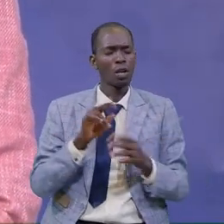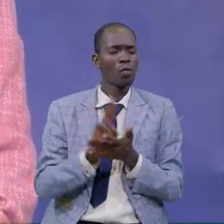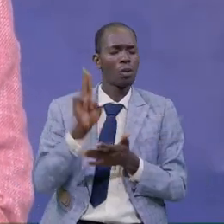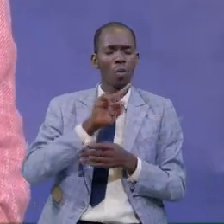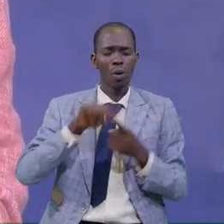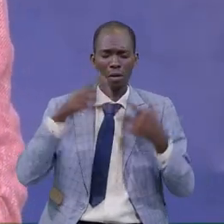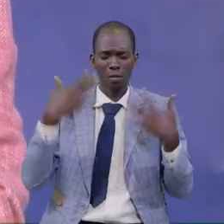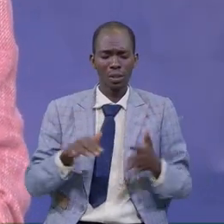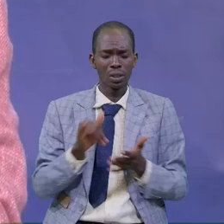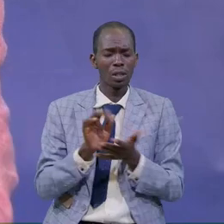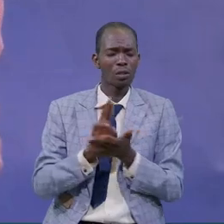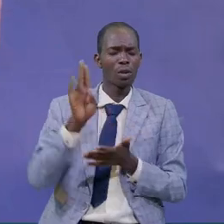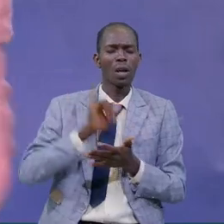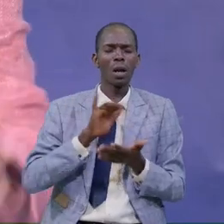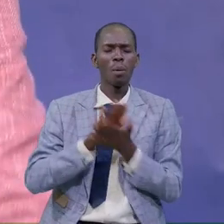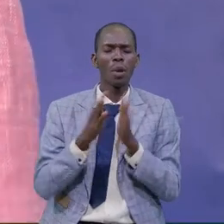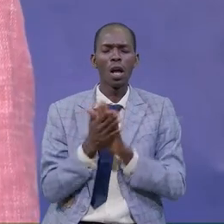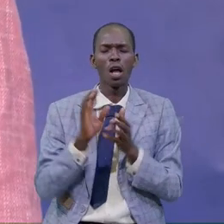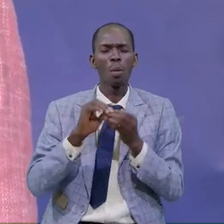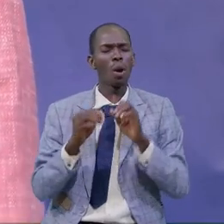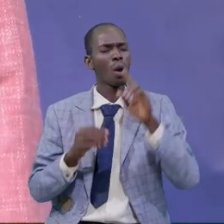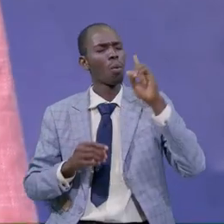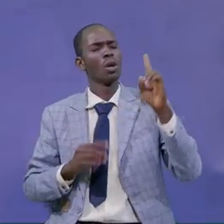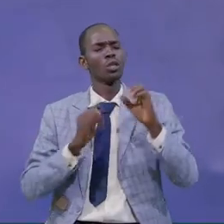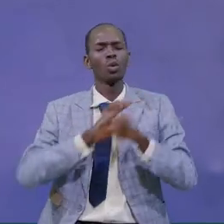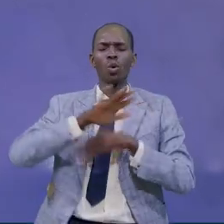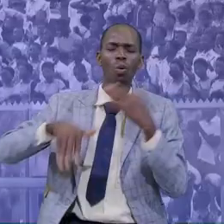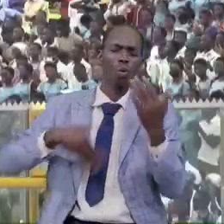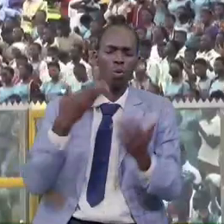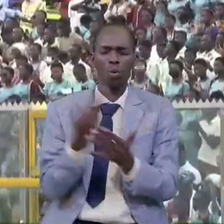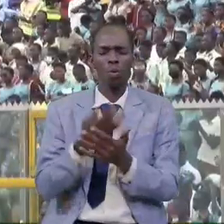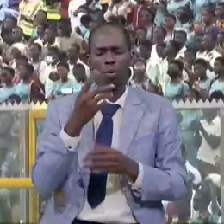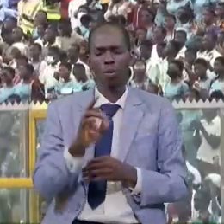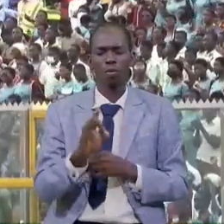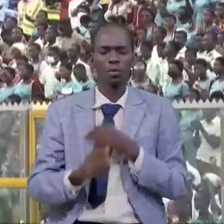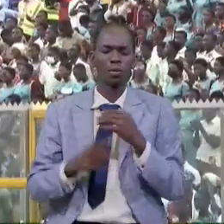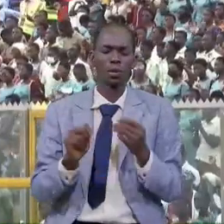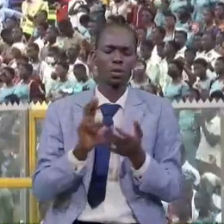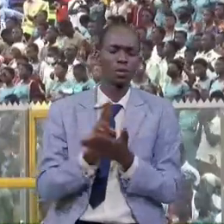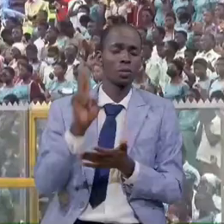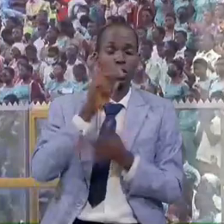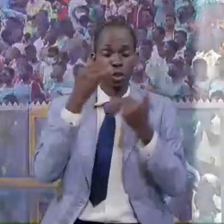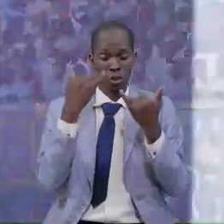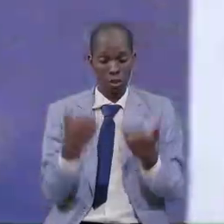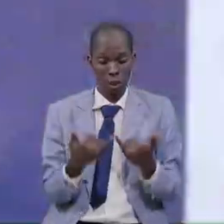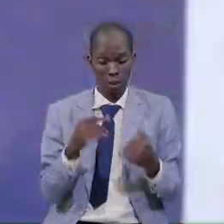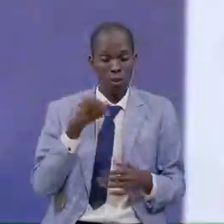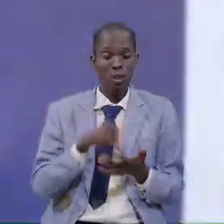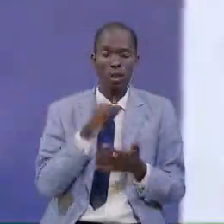l'université. J'étais le premier dans toute l'université. Toute l'université. Toi maintenant, c'est ton